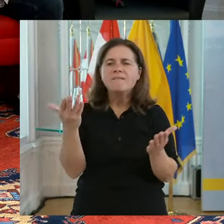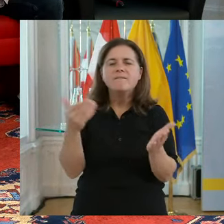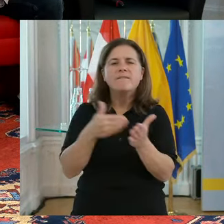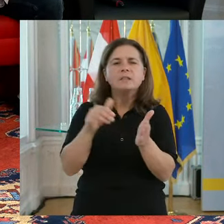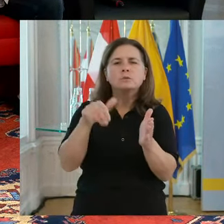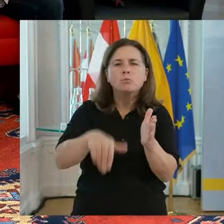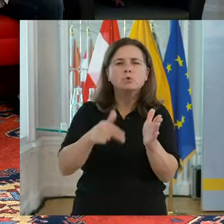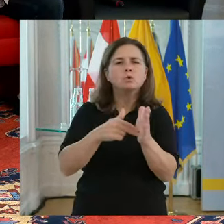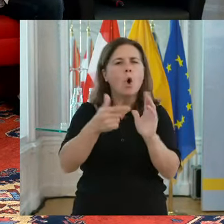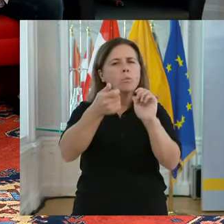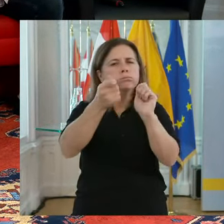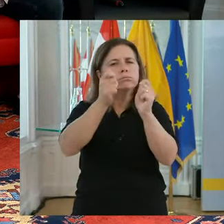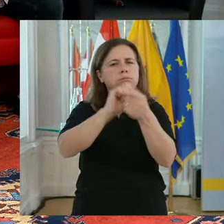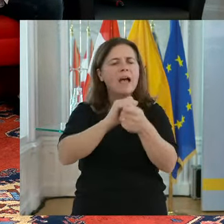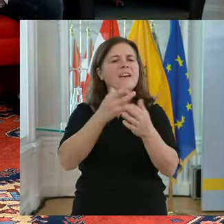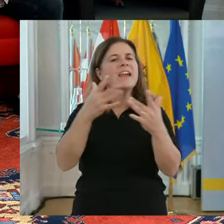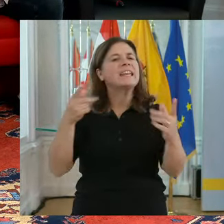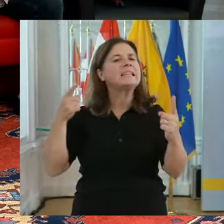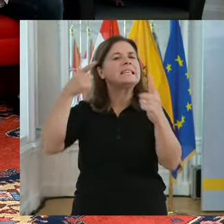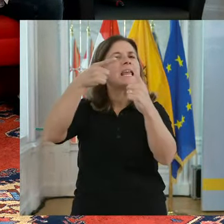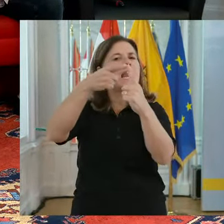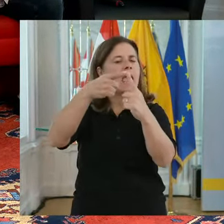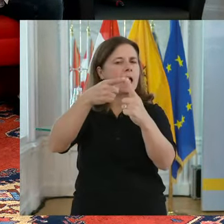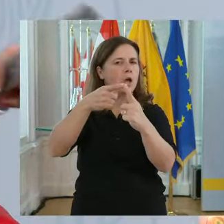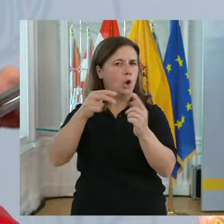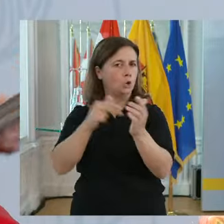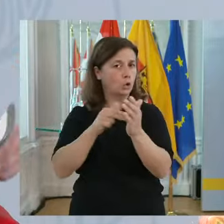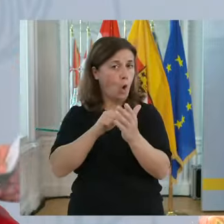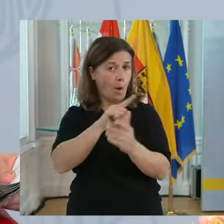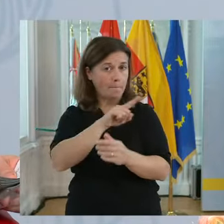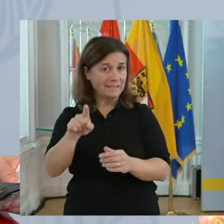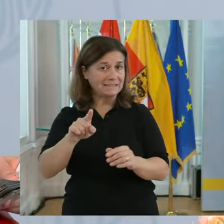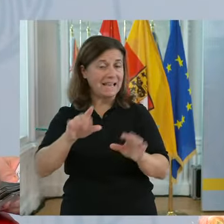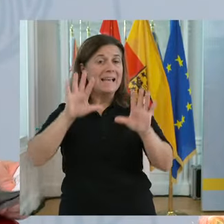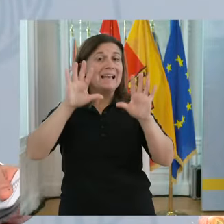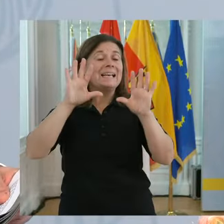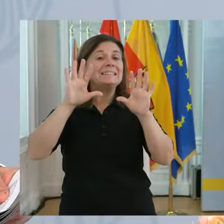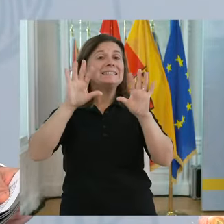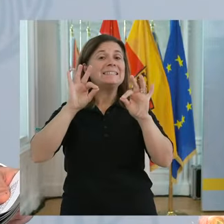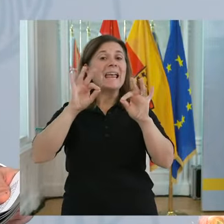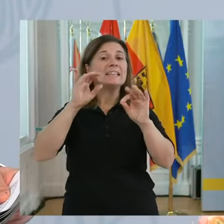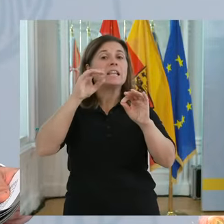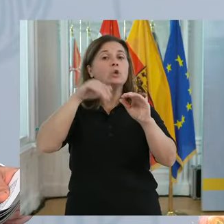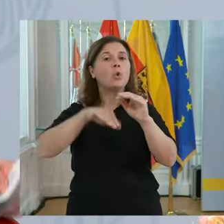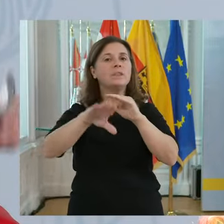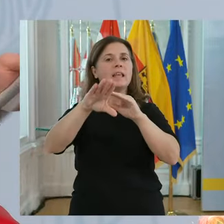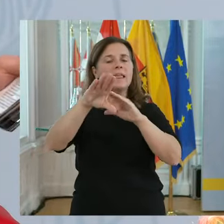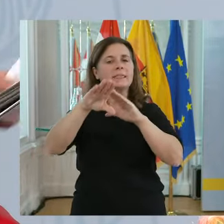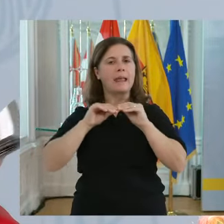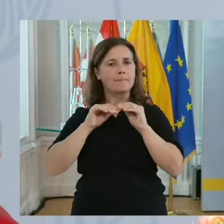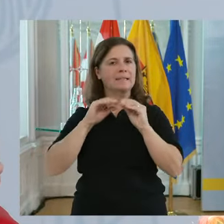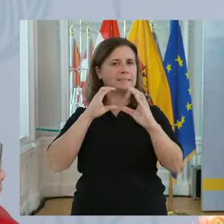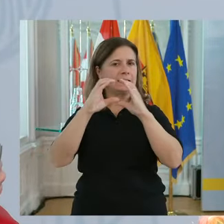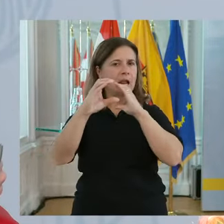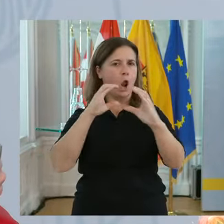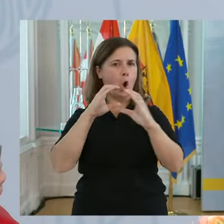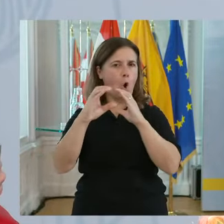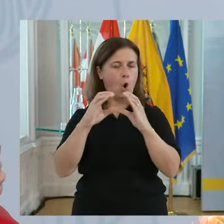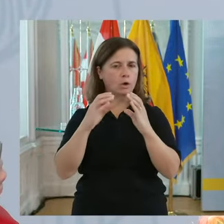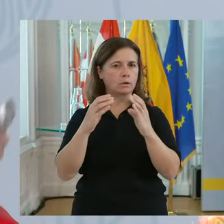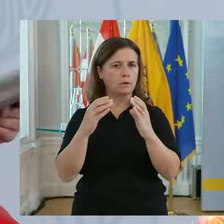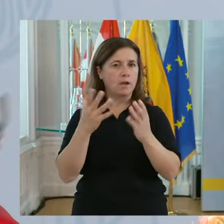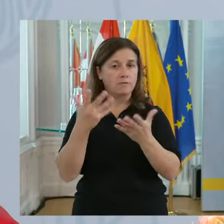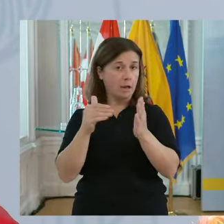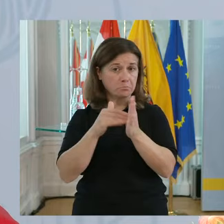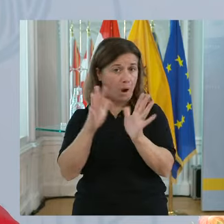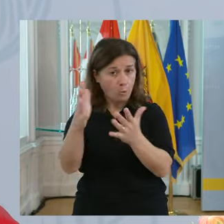Luft nach oben? Anders gefragt, welche Ziele sollten denn bis zum 10. Unternehmensdialog in 5 Jahren erreicht sein oder soll es den dann vielleicht gar nicht mehr